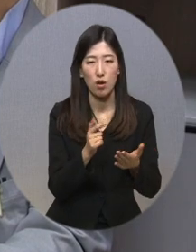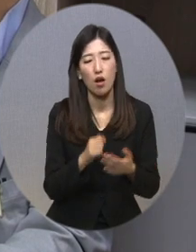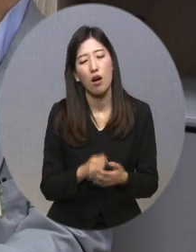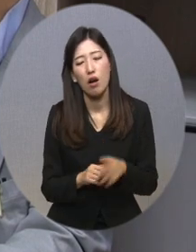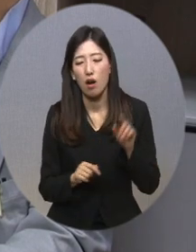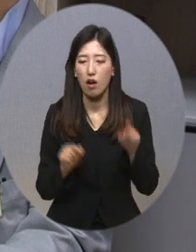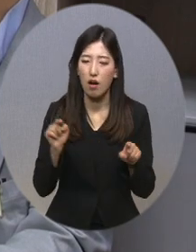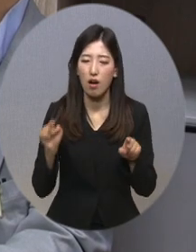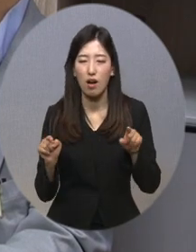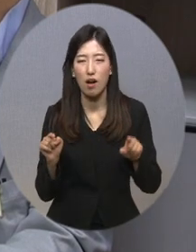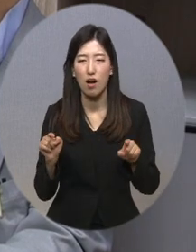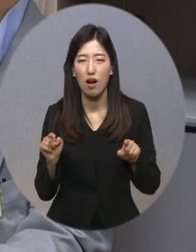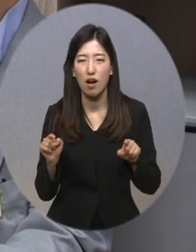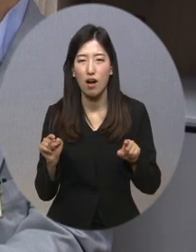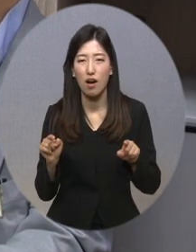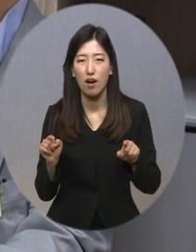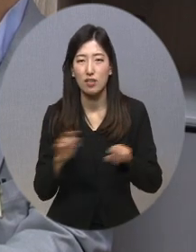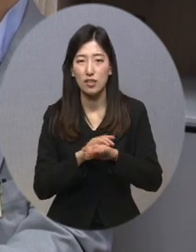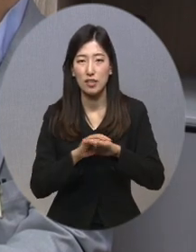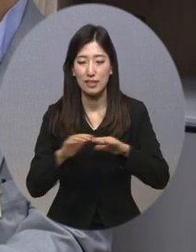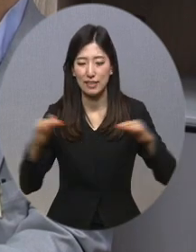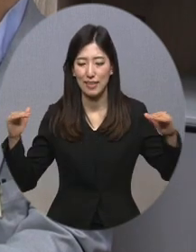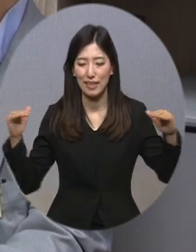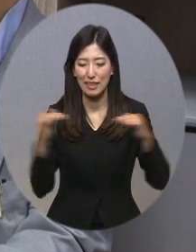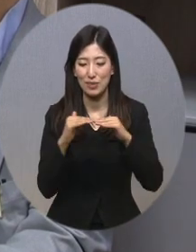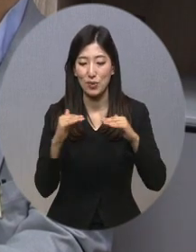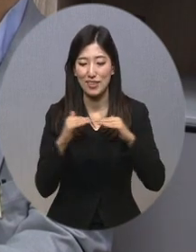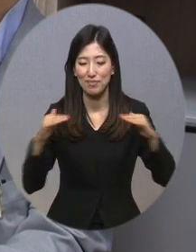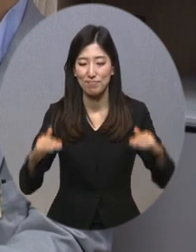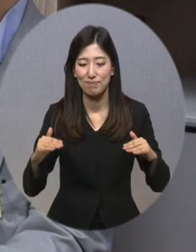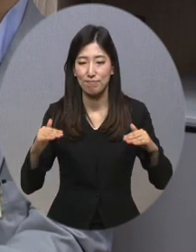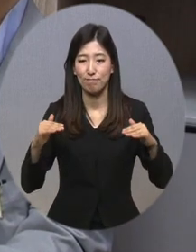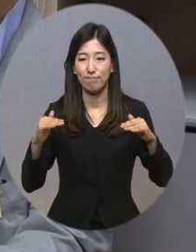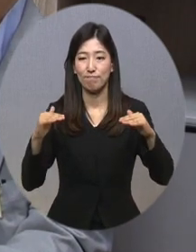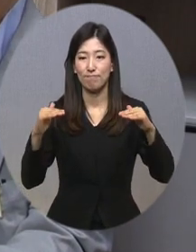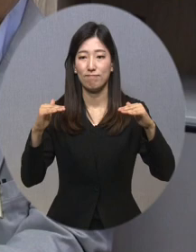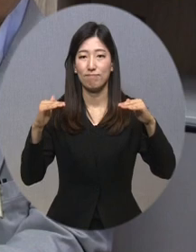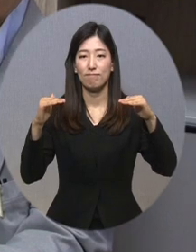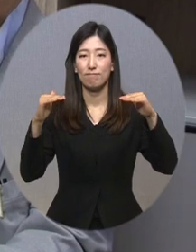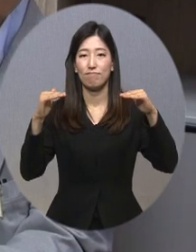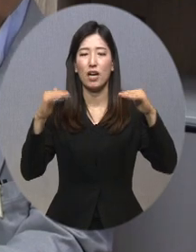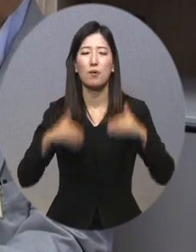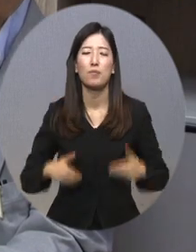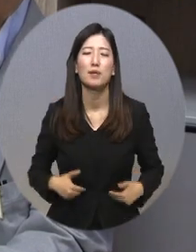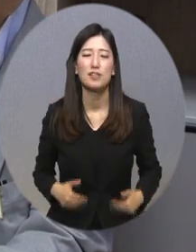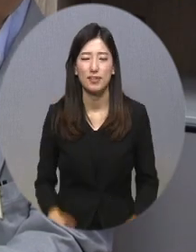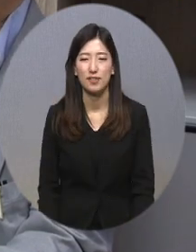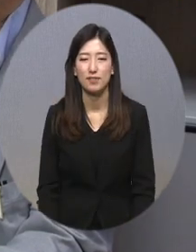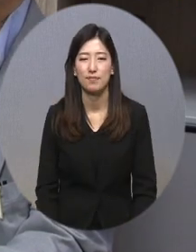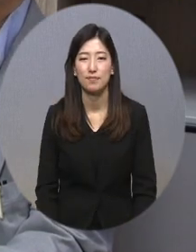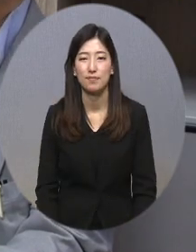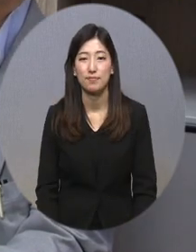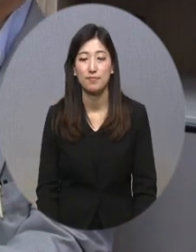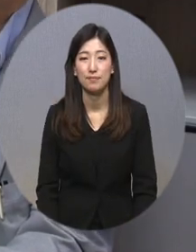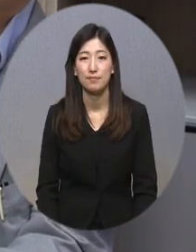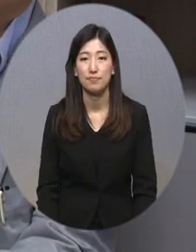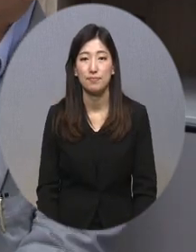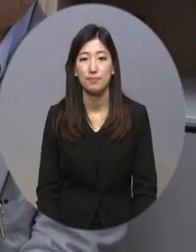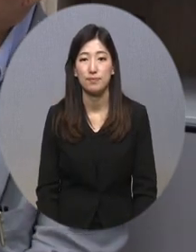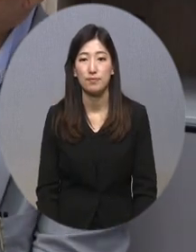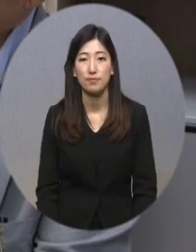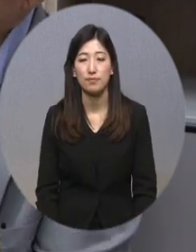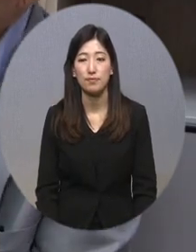정말 중형이 참 필요한 네. 시대가 아닌가. 맞습니다. 예. 예. 밸런스가 참 중요하죠. 예. 예.